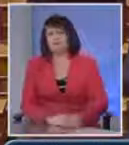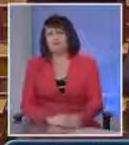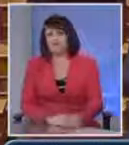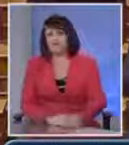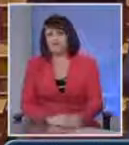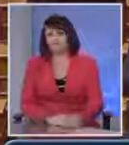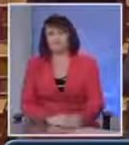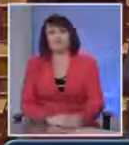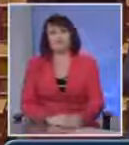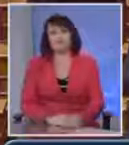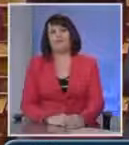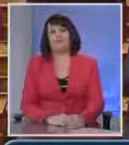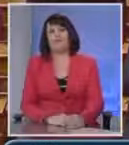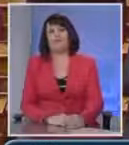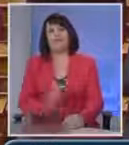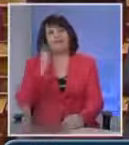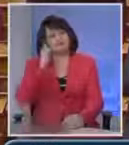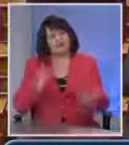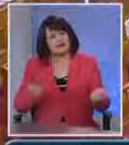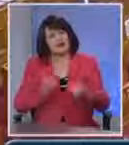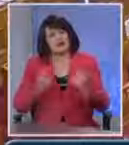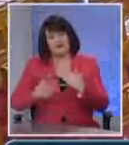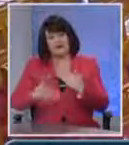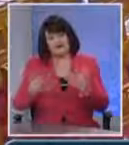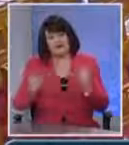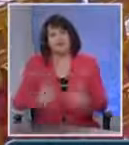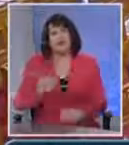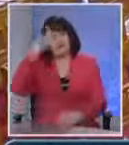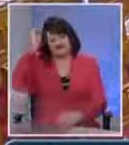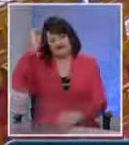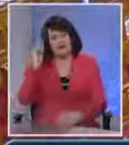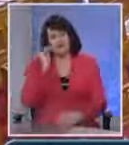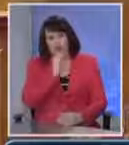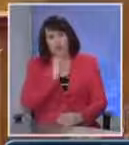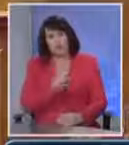Την συνέχεια την ξέρετε. Ο κύριος Τσίπρας,